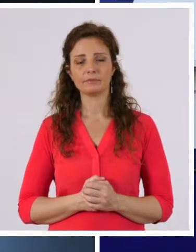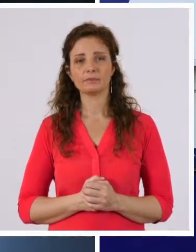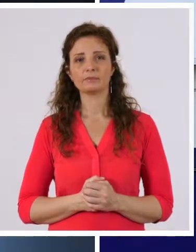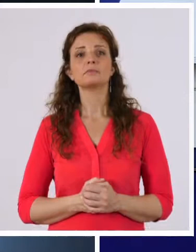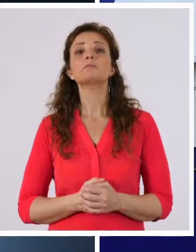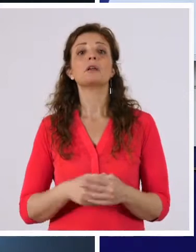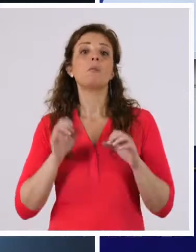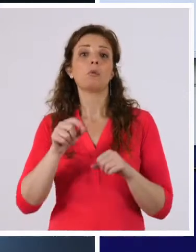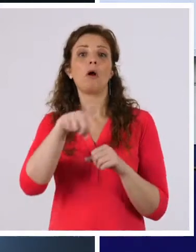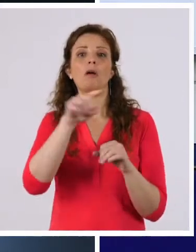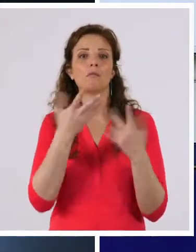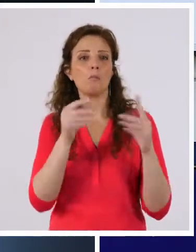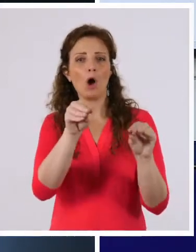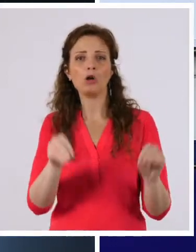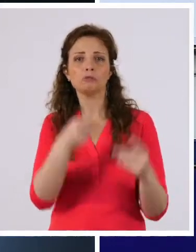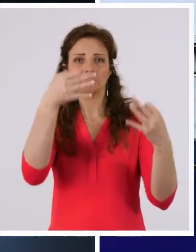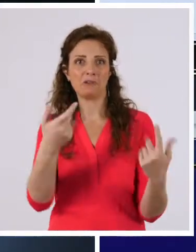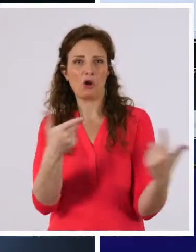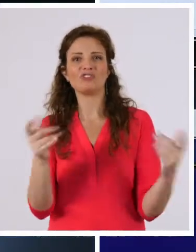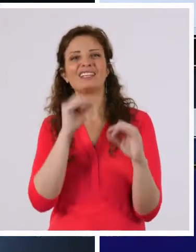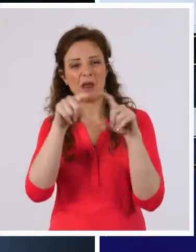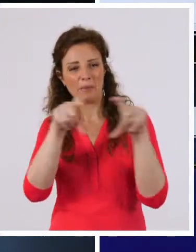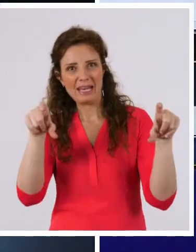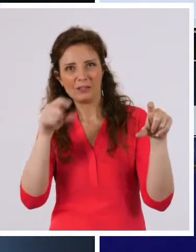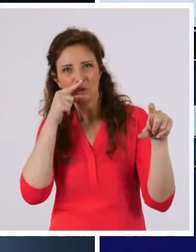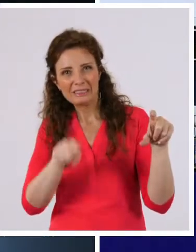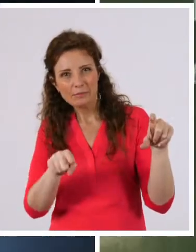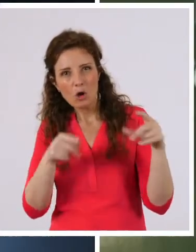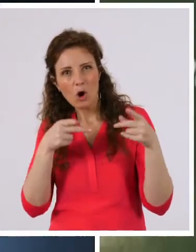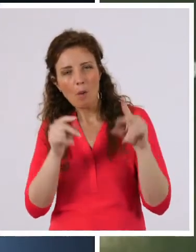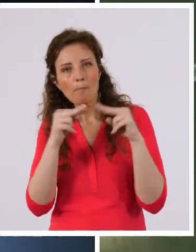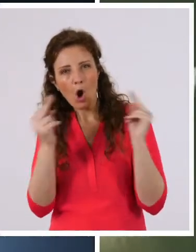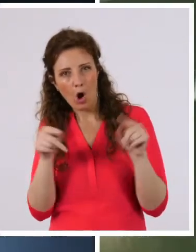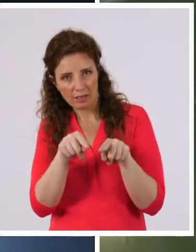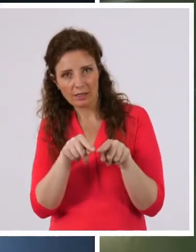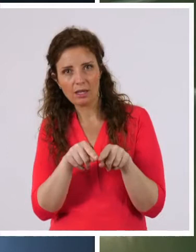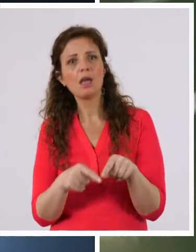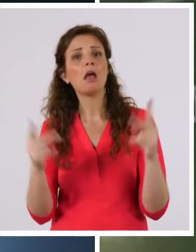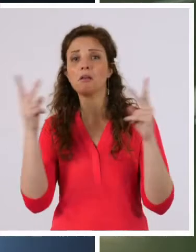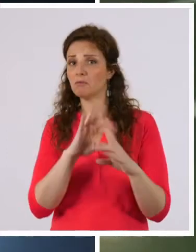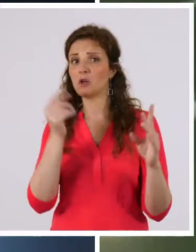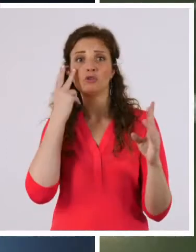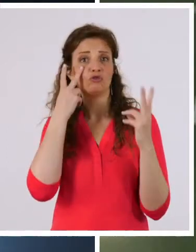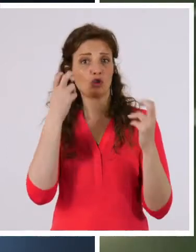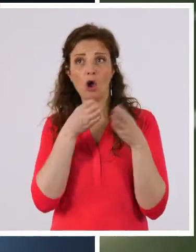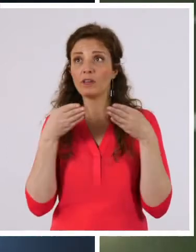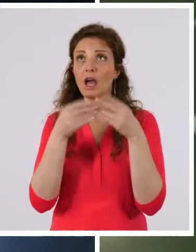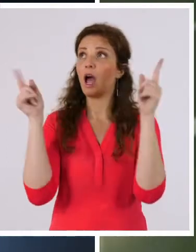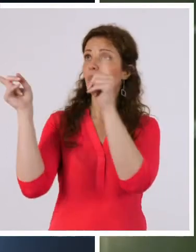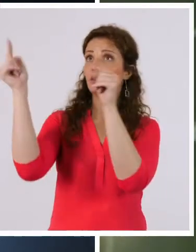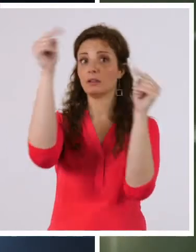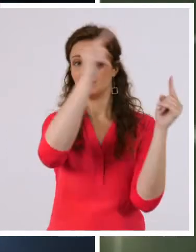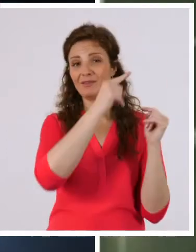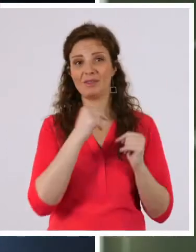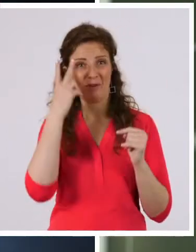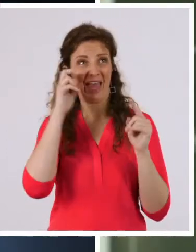Se non avete una sistemazione assegnata e quindi con passaggio ponte, come noterete dalla pertinente cartellonistica